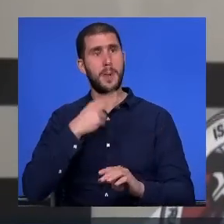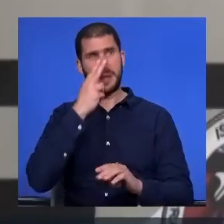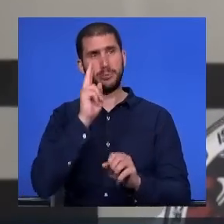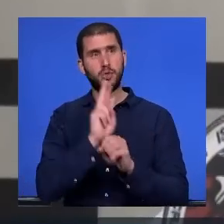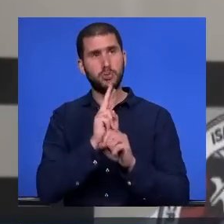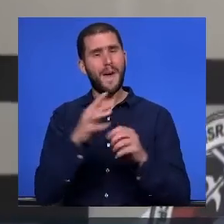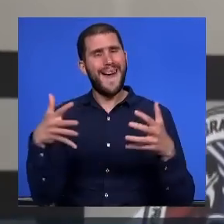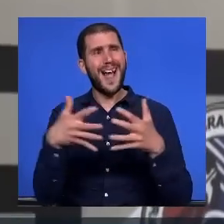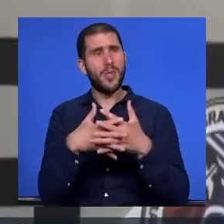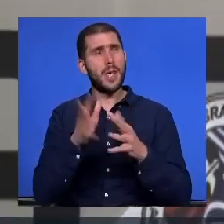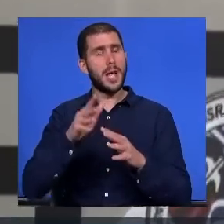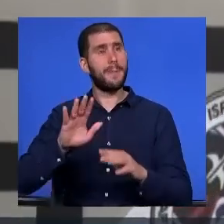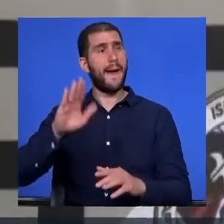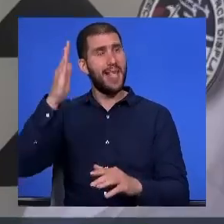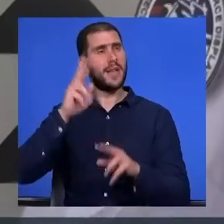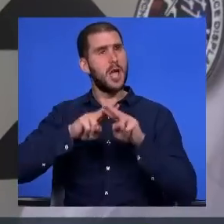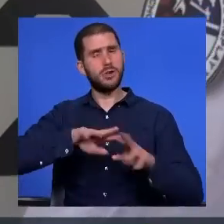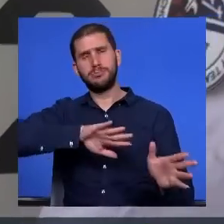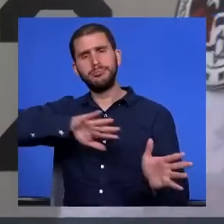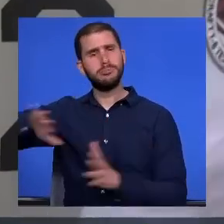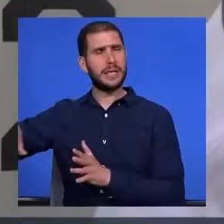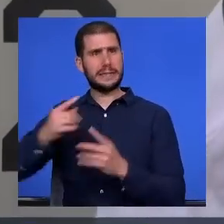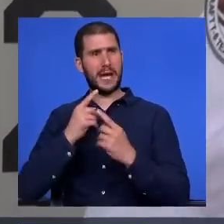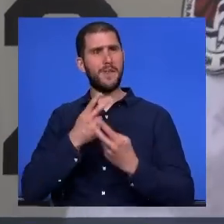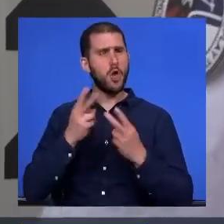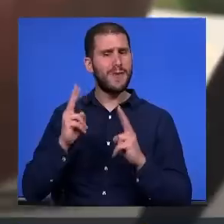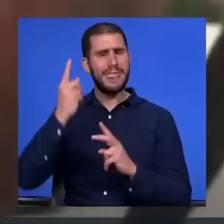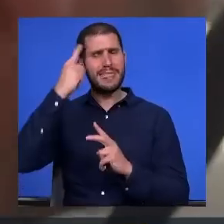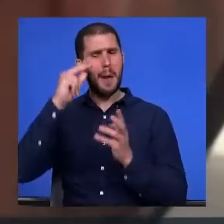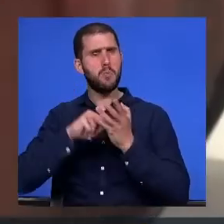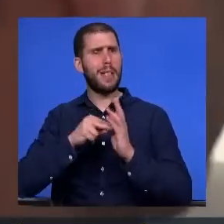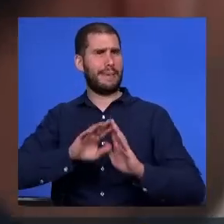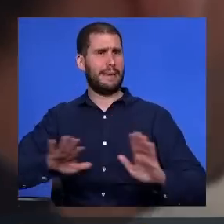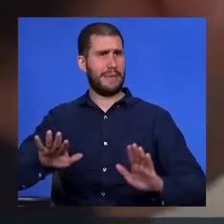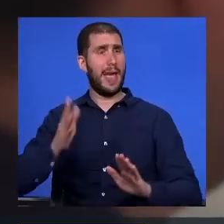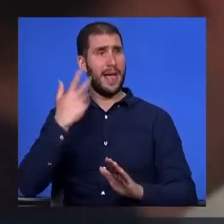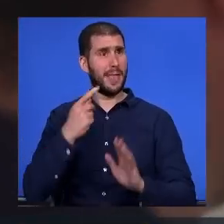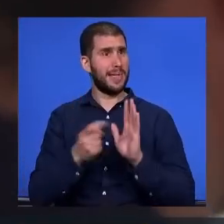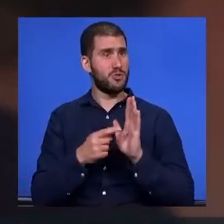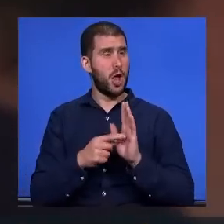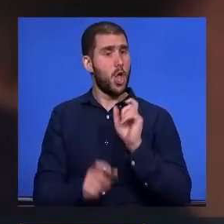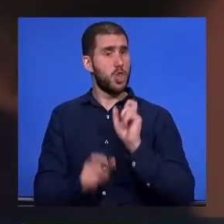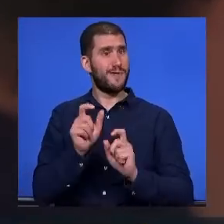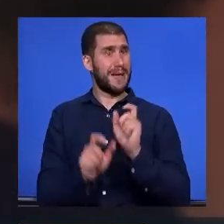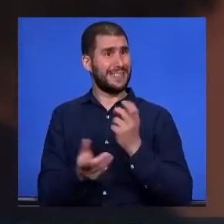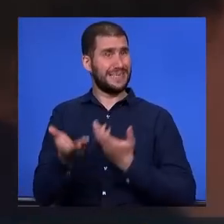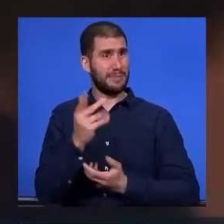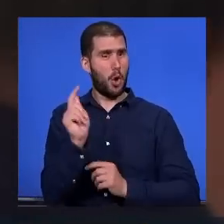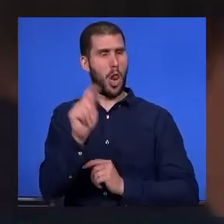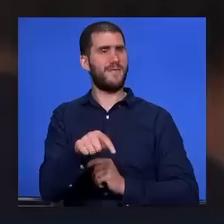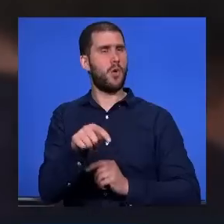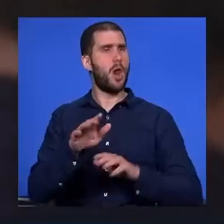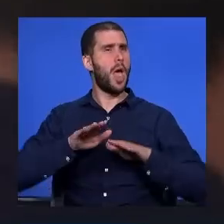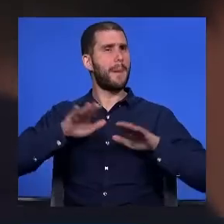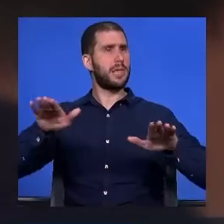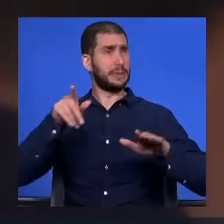אחדות. גם בחיל האוויר להשאיר את השיח הזה בחוץ, ולא משנה מה הדעה הפוליטית. היה קריאה של תושבים, אזרחים, לא להגיע למטס,